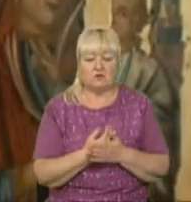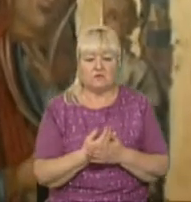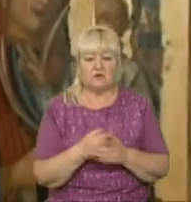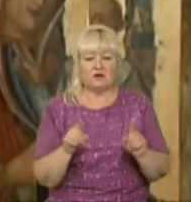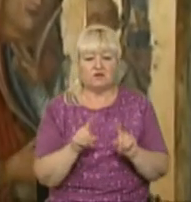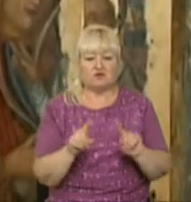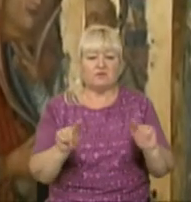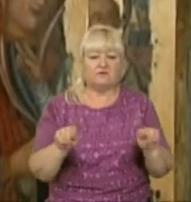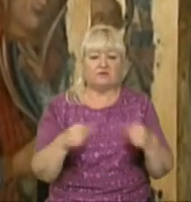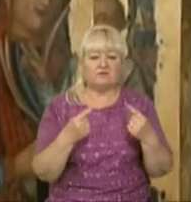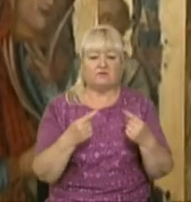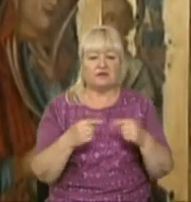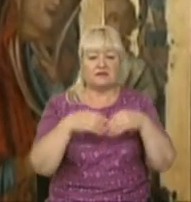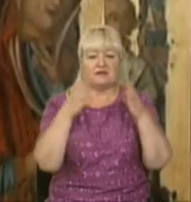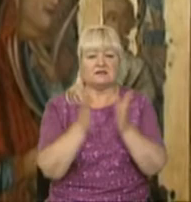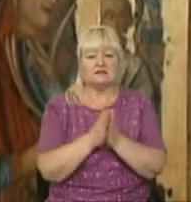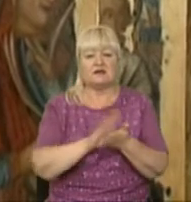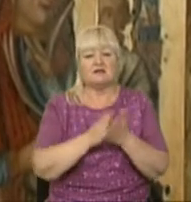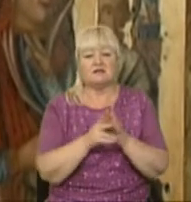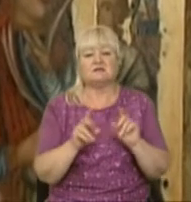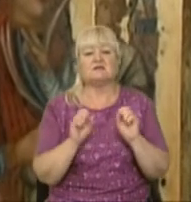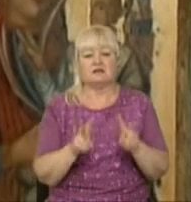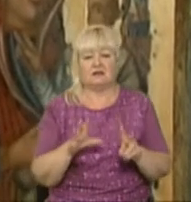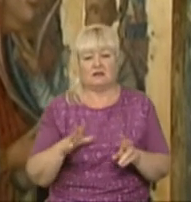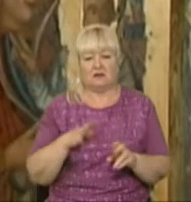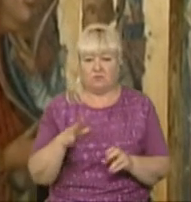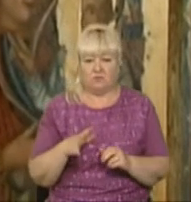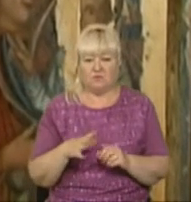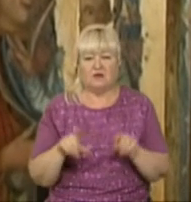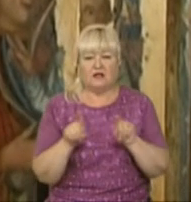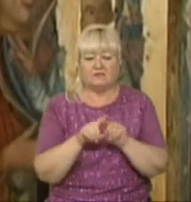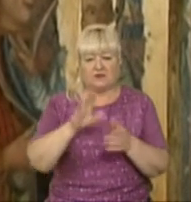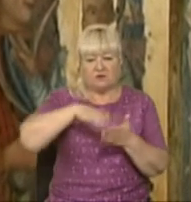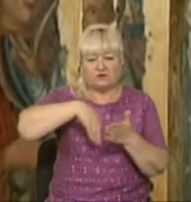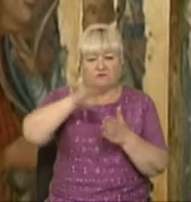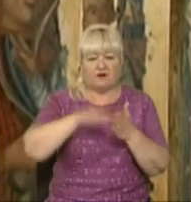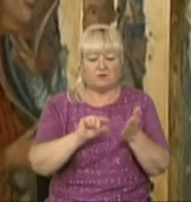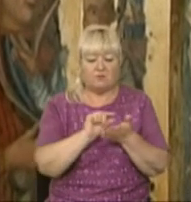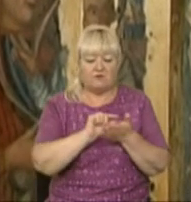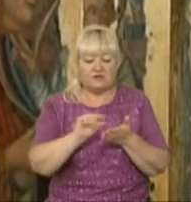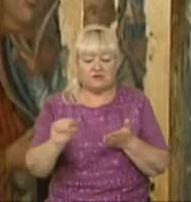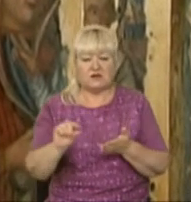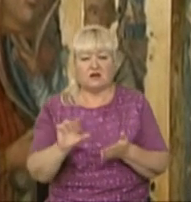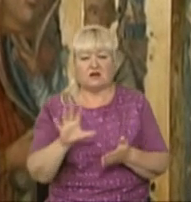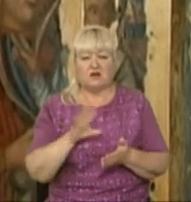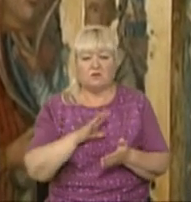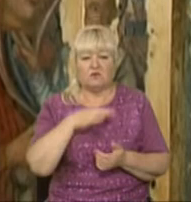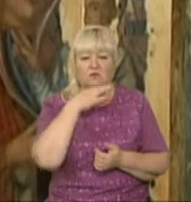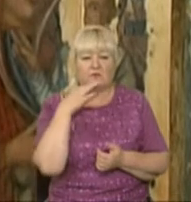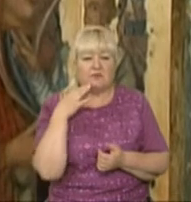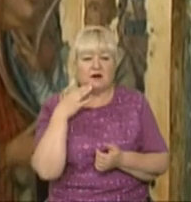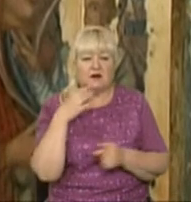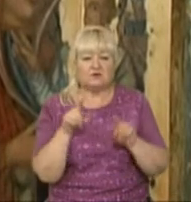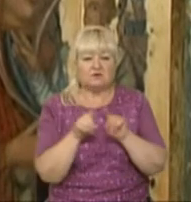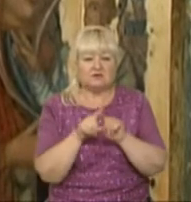щоб відтворити загальний стан такий, як був. А також фарбовий шар, він був і став, і було багато